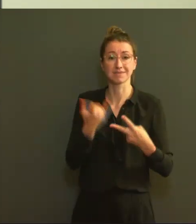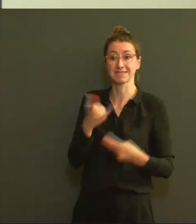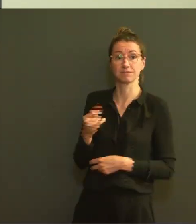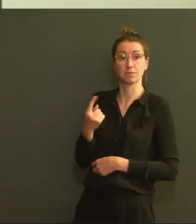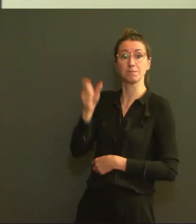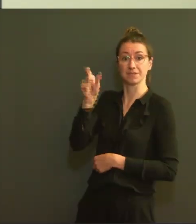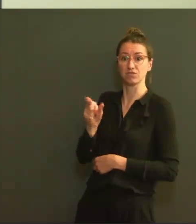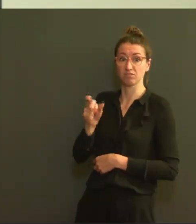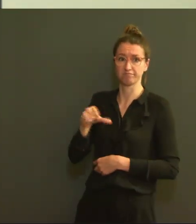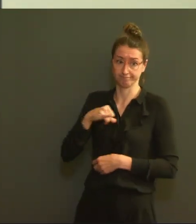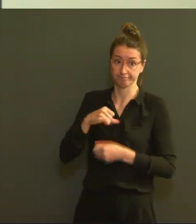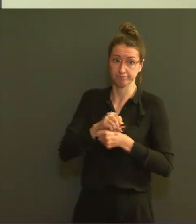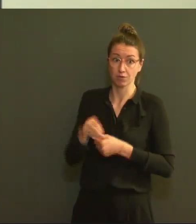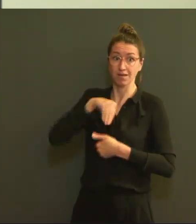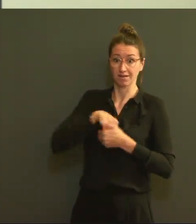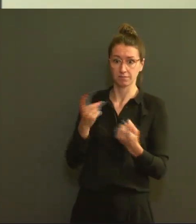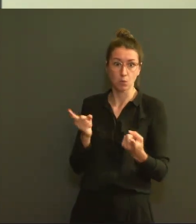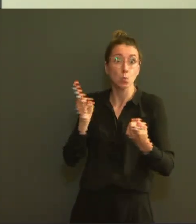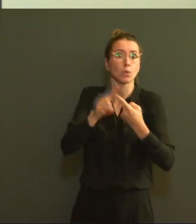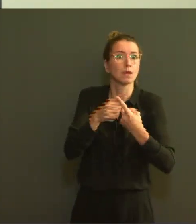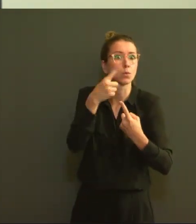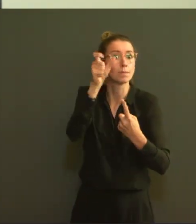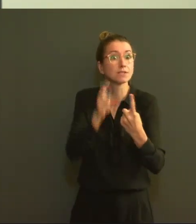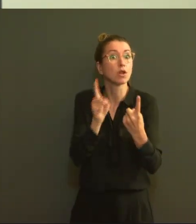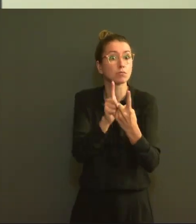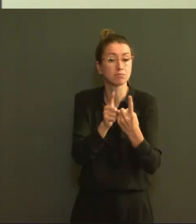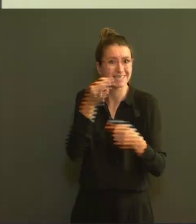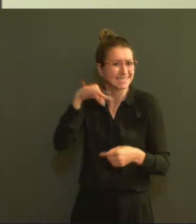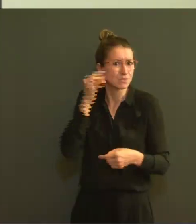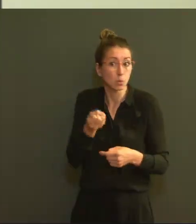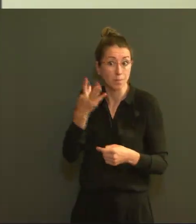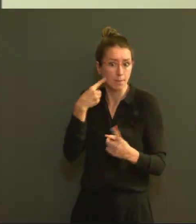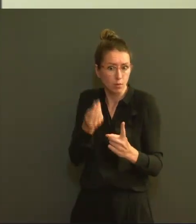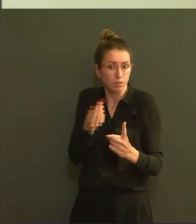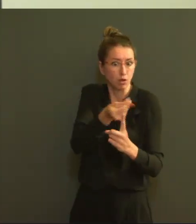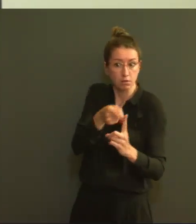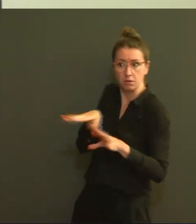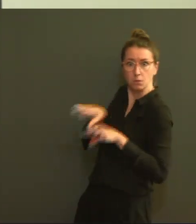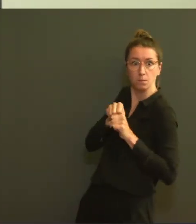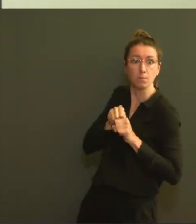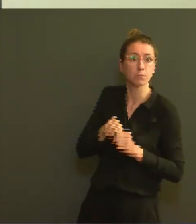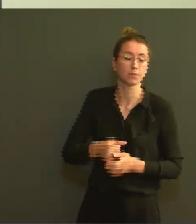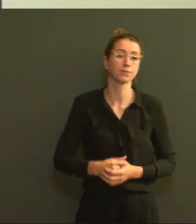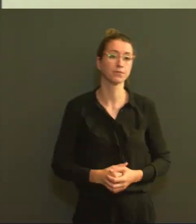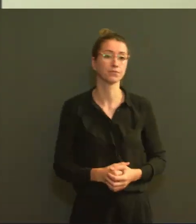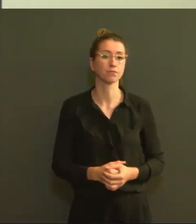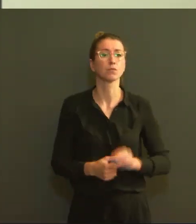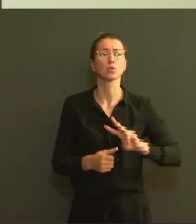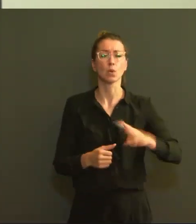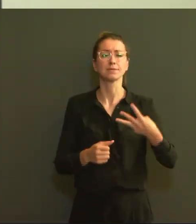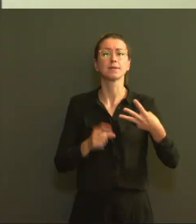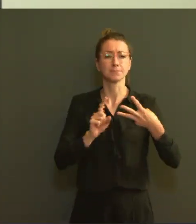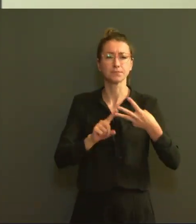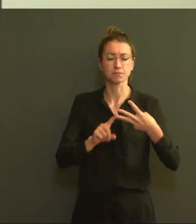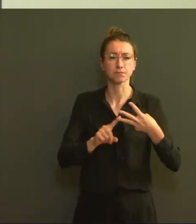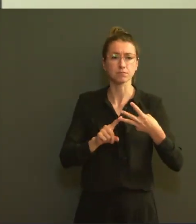personne susceptible, la facilité d'infection, et le 3e facteur est la fréquence des contacts